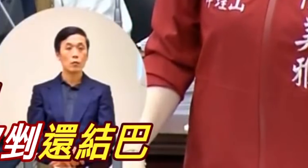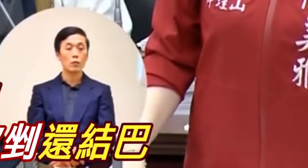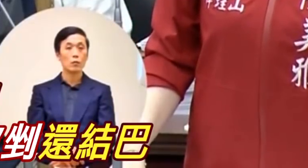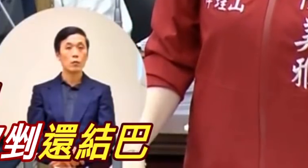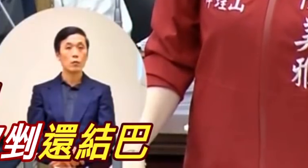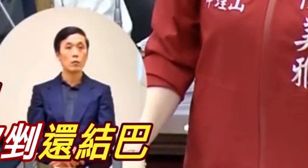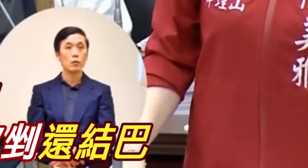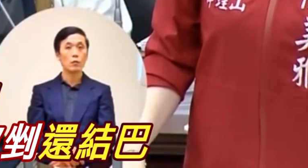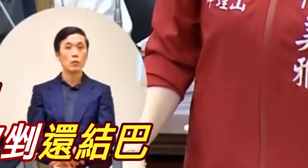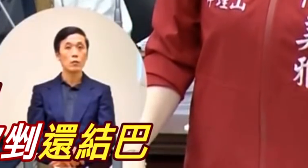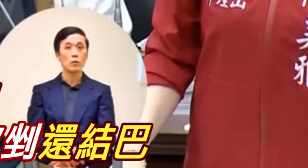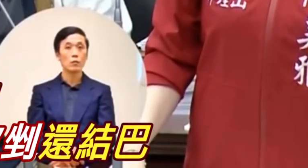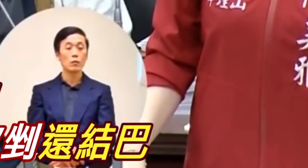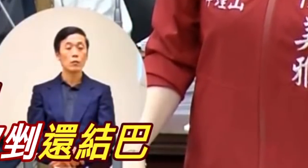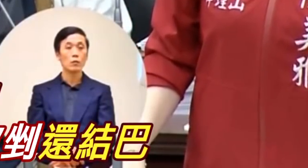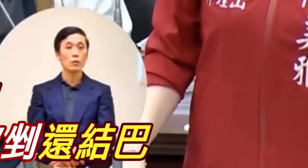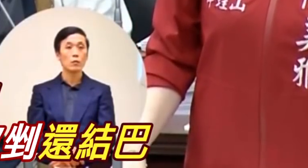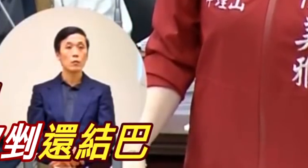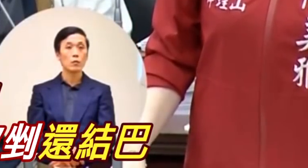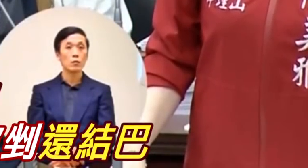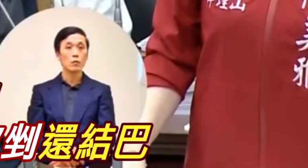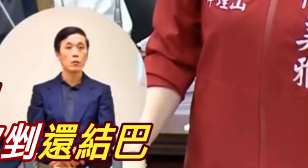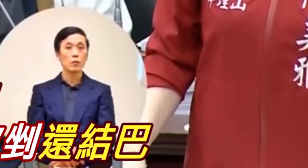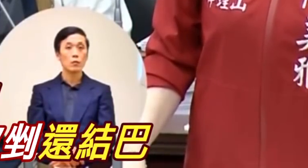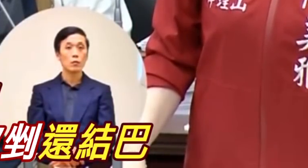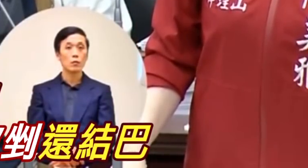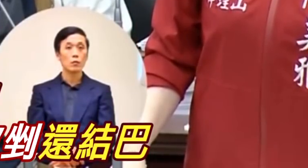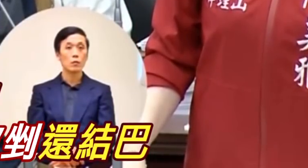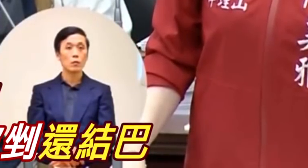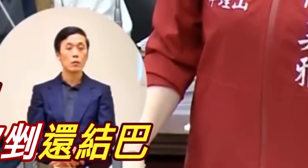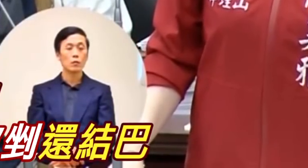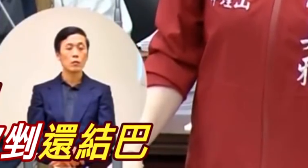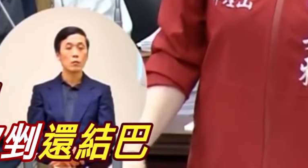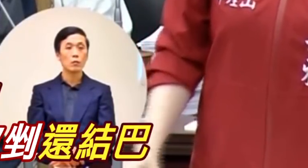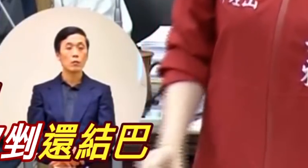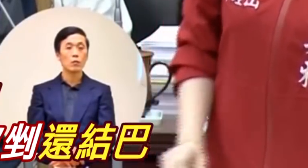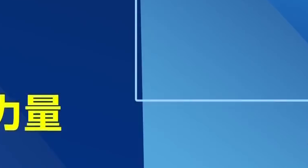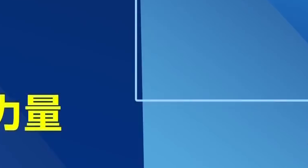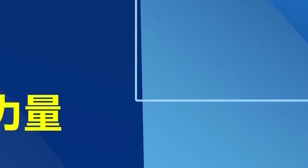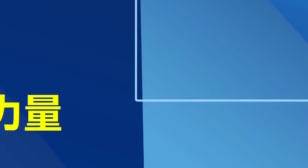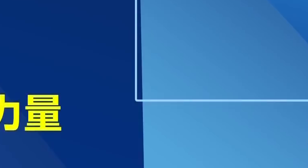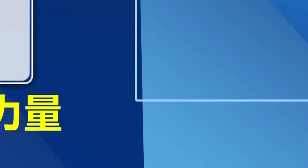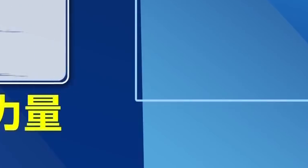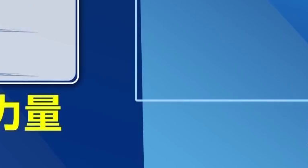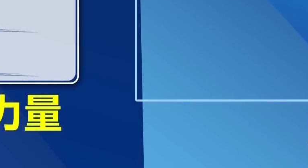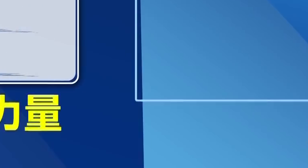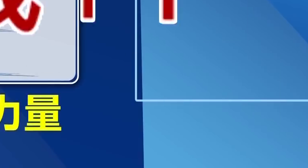这边报告最新的进度，不要再讲废弃两个字。 是。